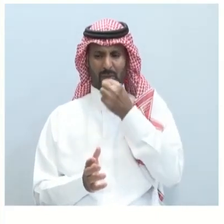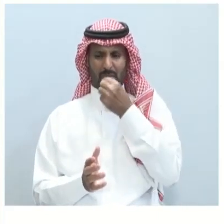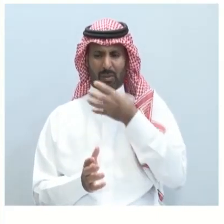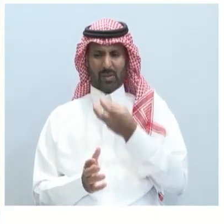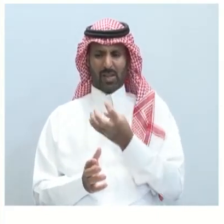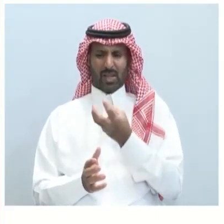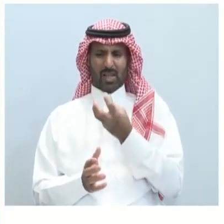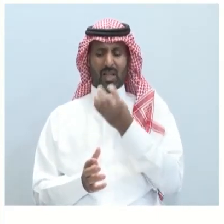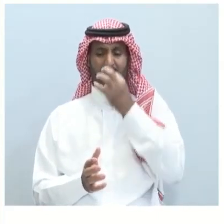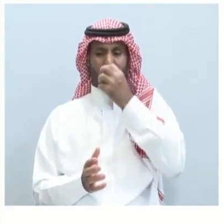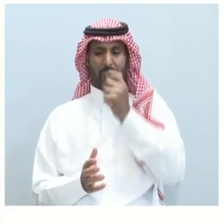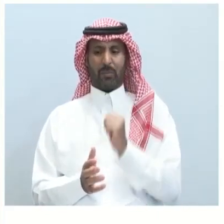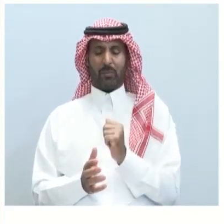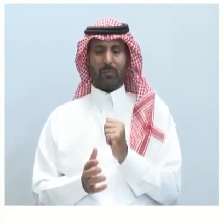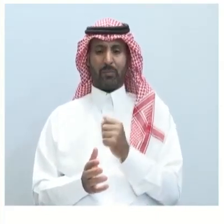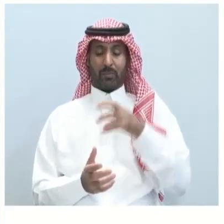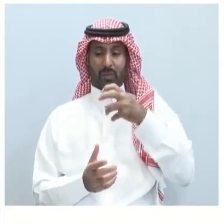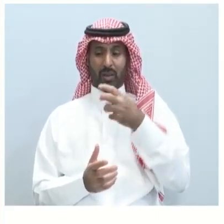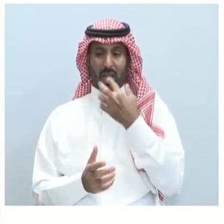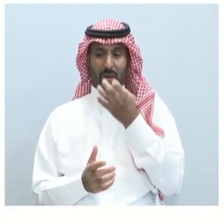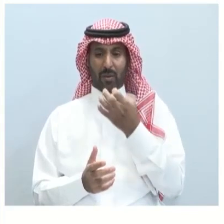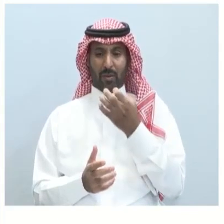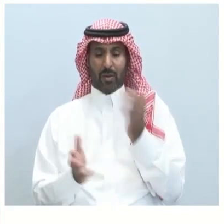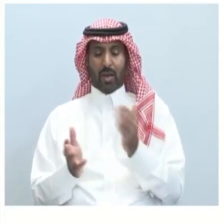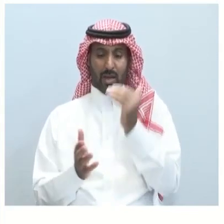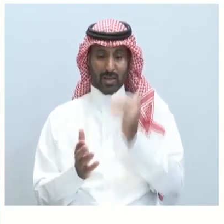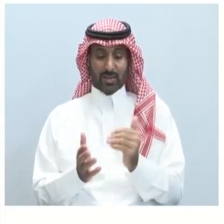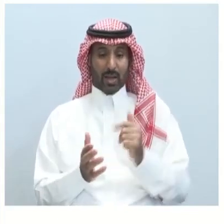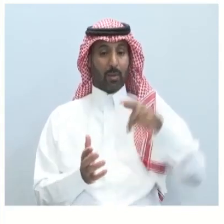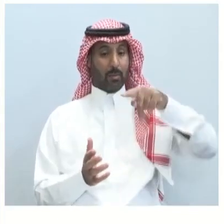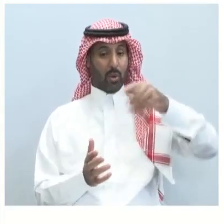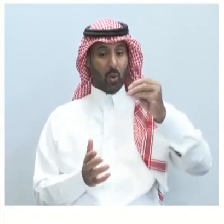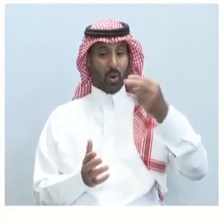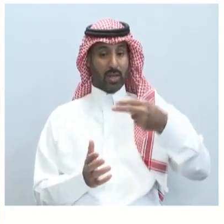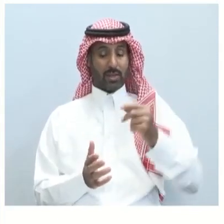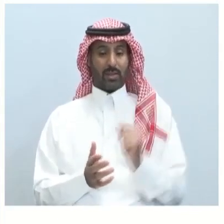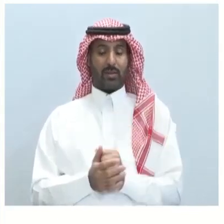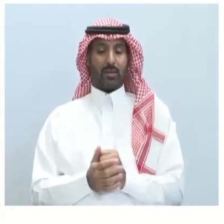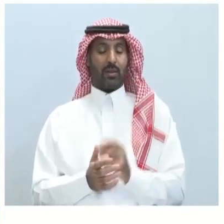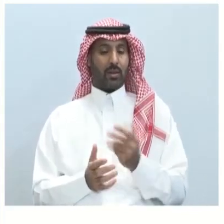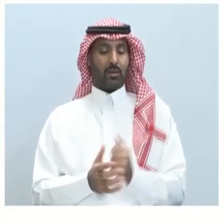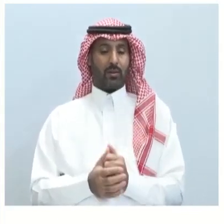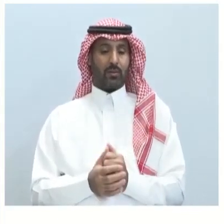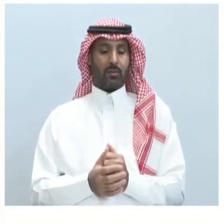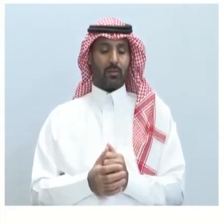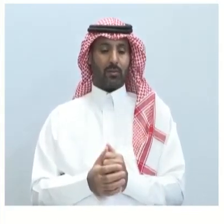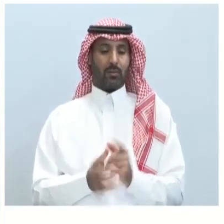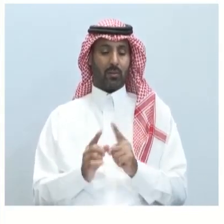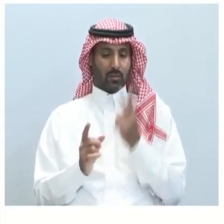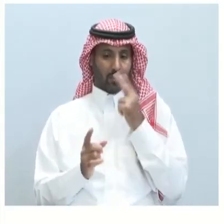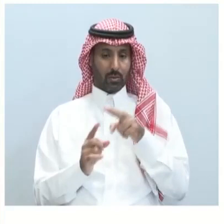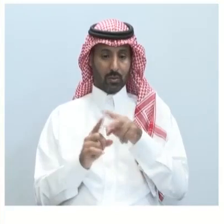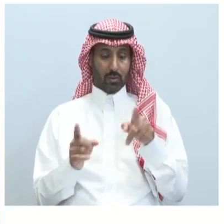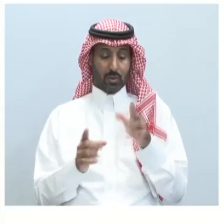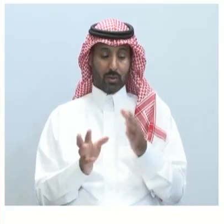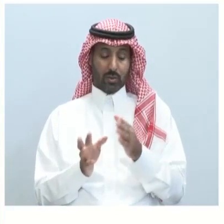اصغر من مين اصغر من قيم البي او اتش تخلونا نشوف قيم البي او اتش تعال نشوف البي او اتش هذه البيوت لاحظ